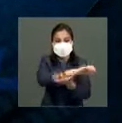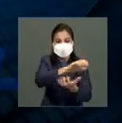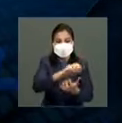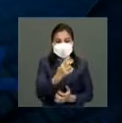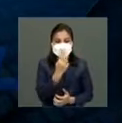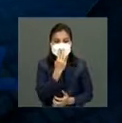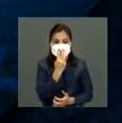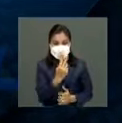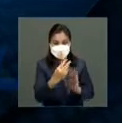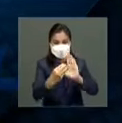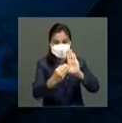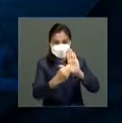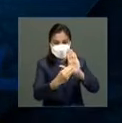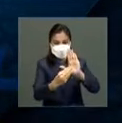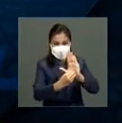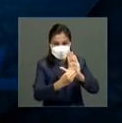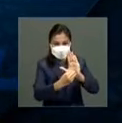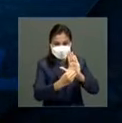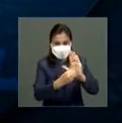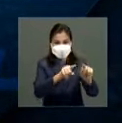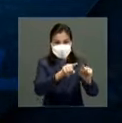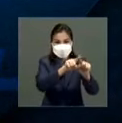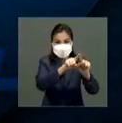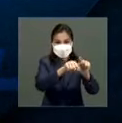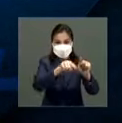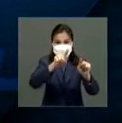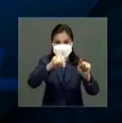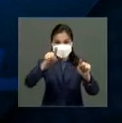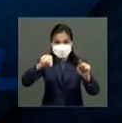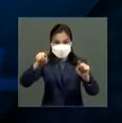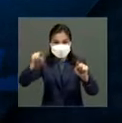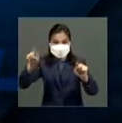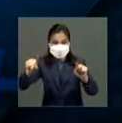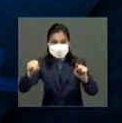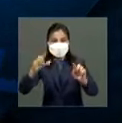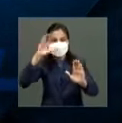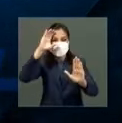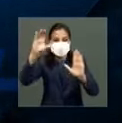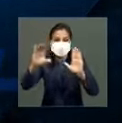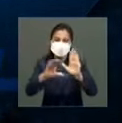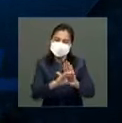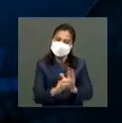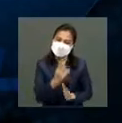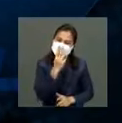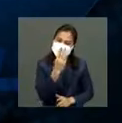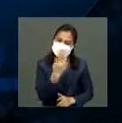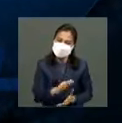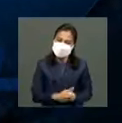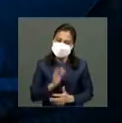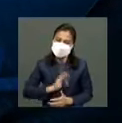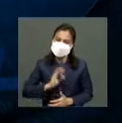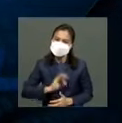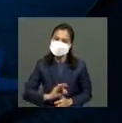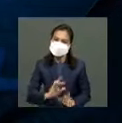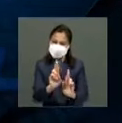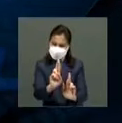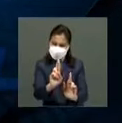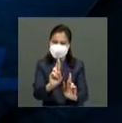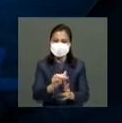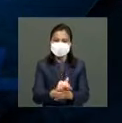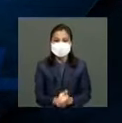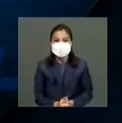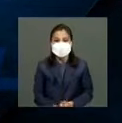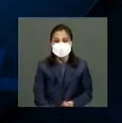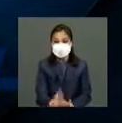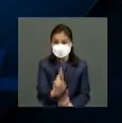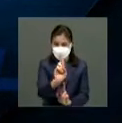าพของกรุงเทพมหานครเป็นกราฟเนี่ยเห็นภาพชัดครับว่ายังไม่น่าไว้วางใจเพราะว่าตัวแท่งกราฟสี